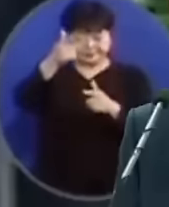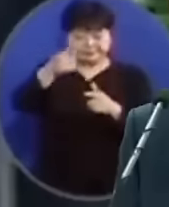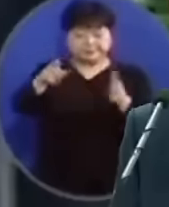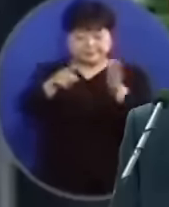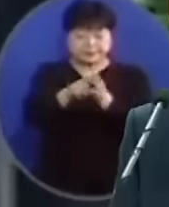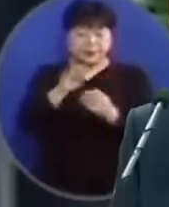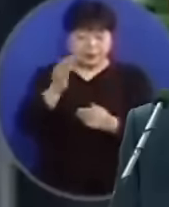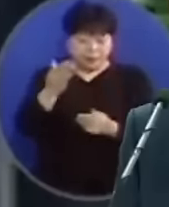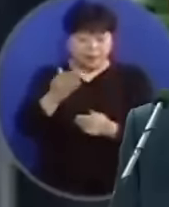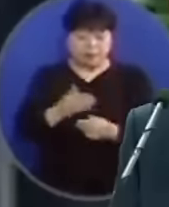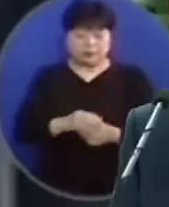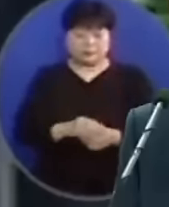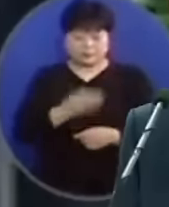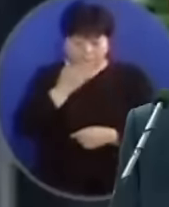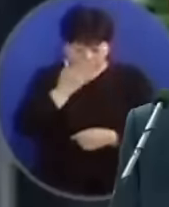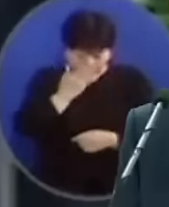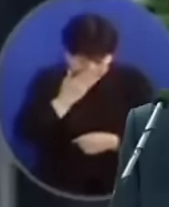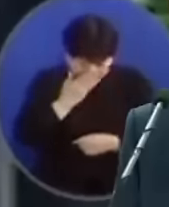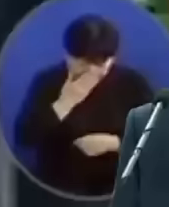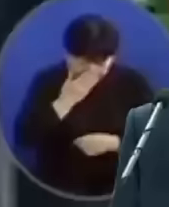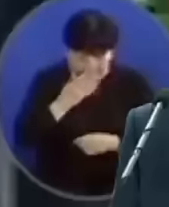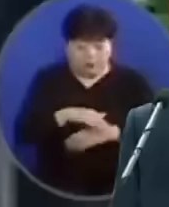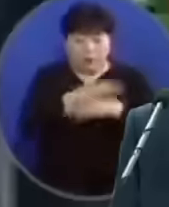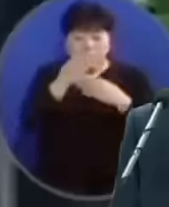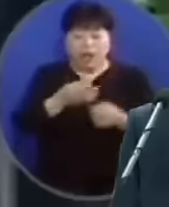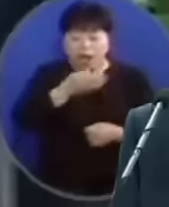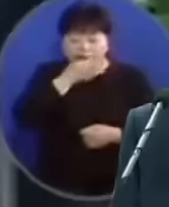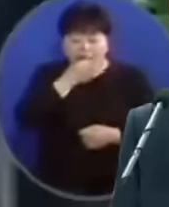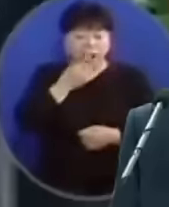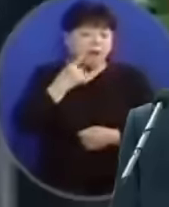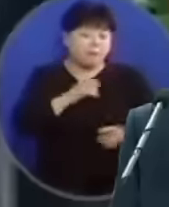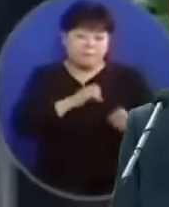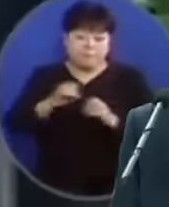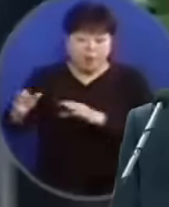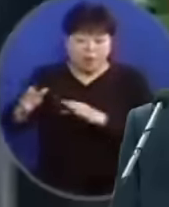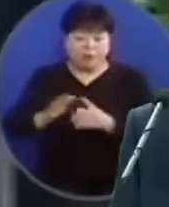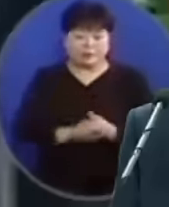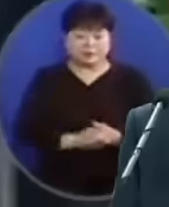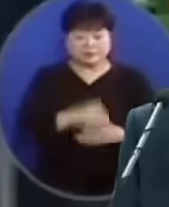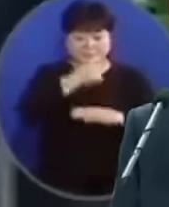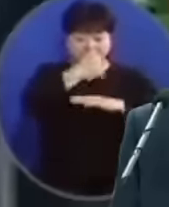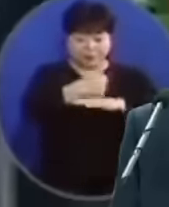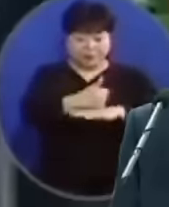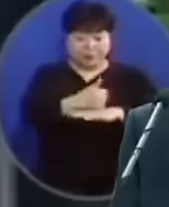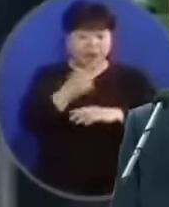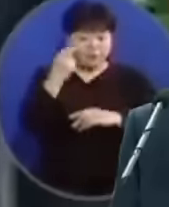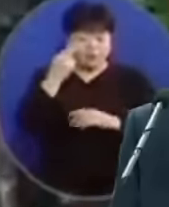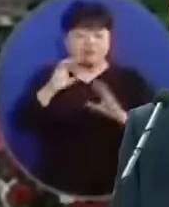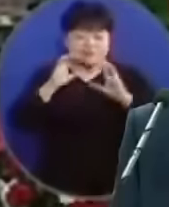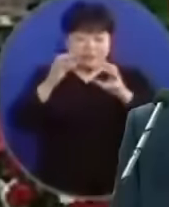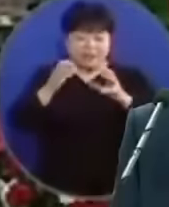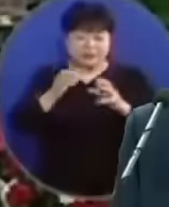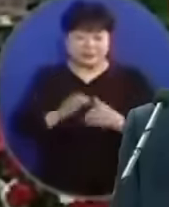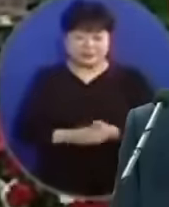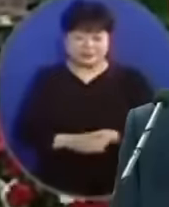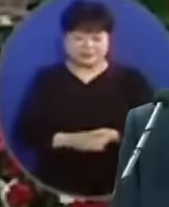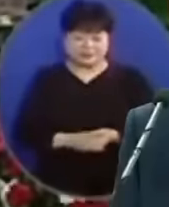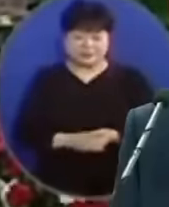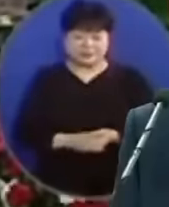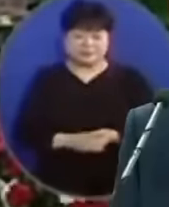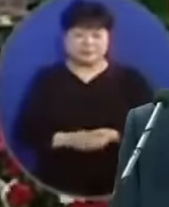되고 겸비하게 낮아지고 모든 욕심과 탐심을 버렸습니다. 그 결과 미국에서 유수한